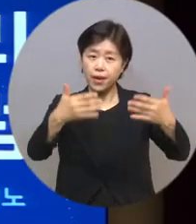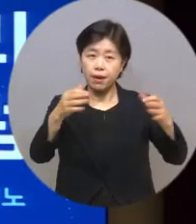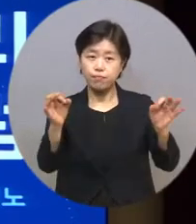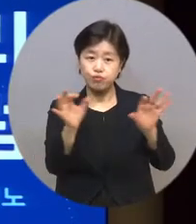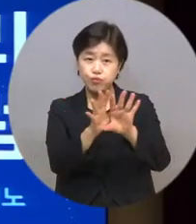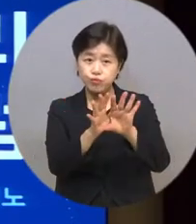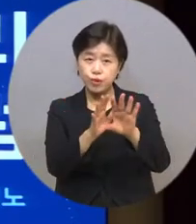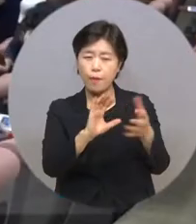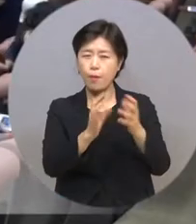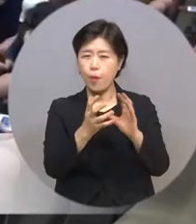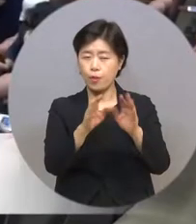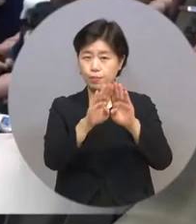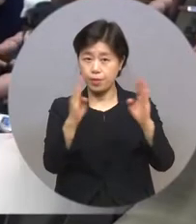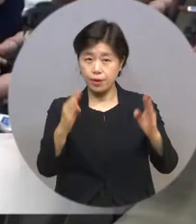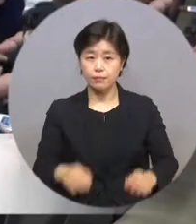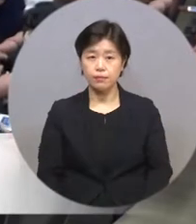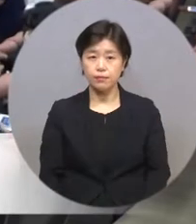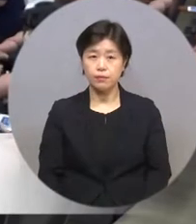포럼을 개최했습니다